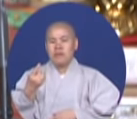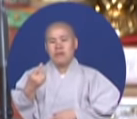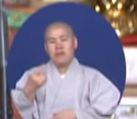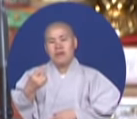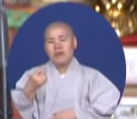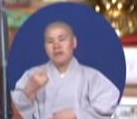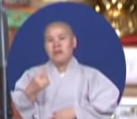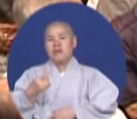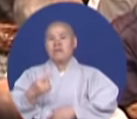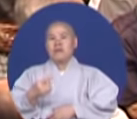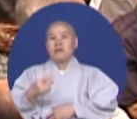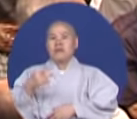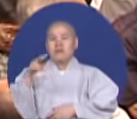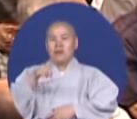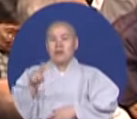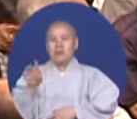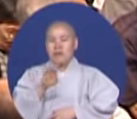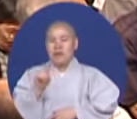옴사바바바수다 살바